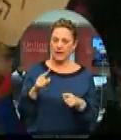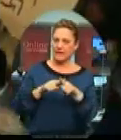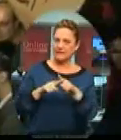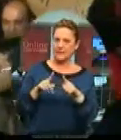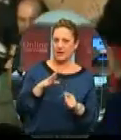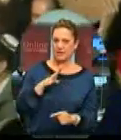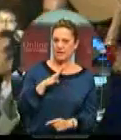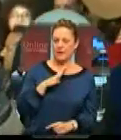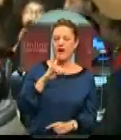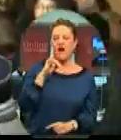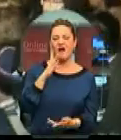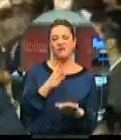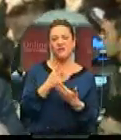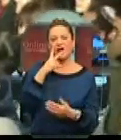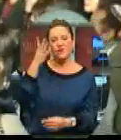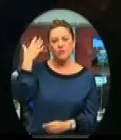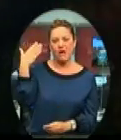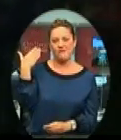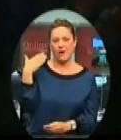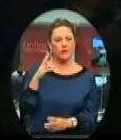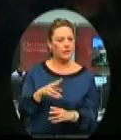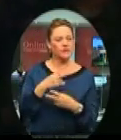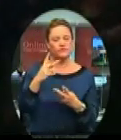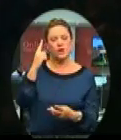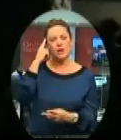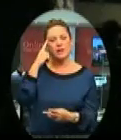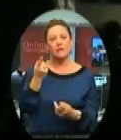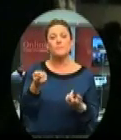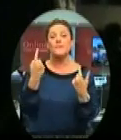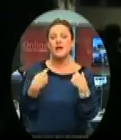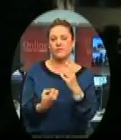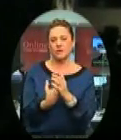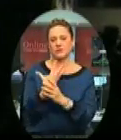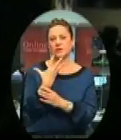ההיסטוריה כבר הוכיחה כיי אפשר לדעת מאיפה יצא צ hab